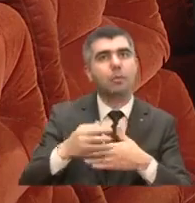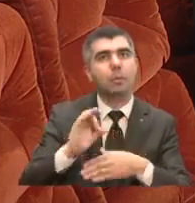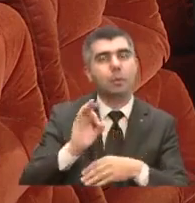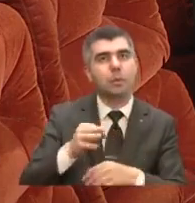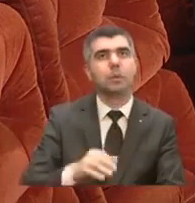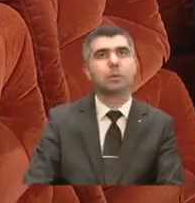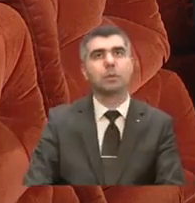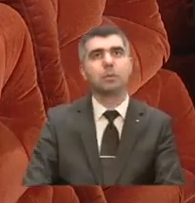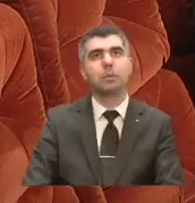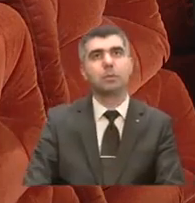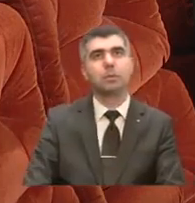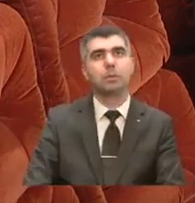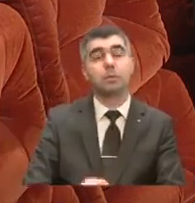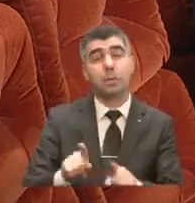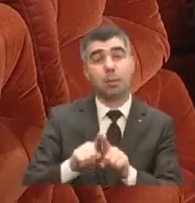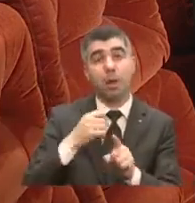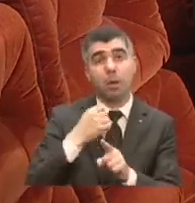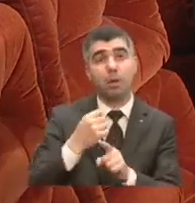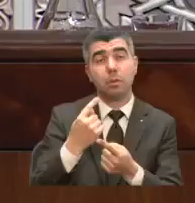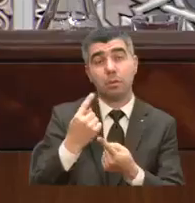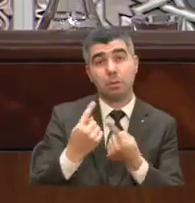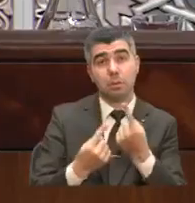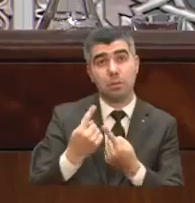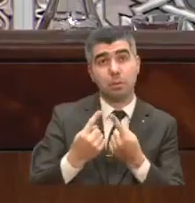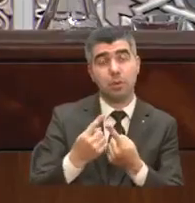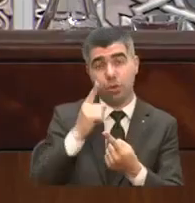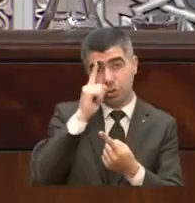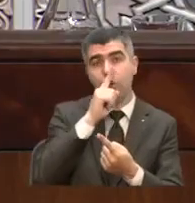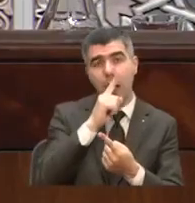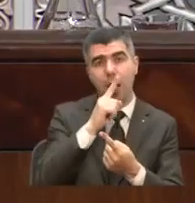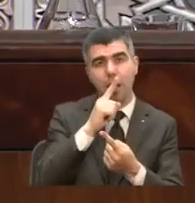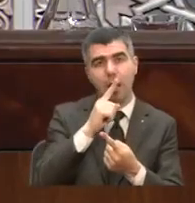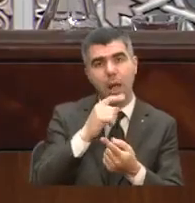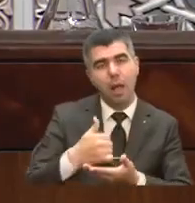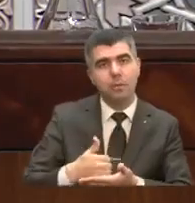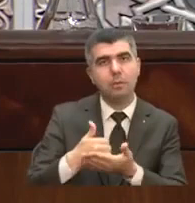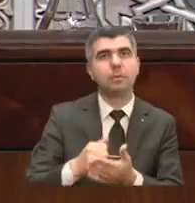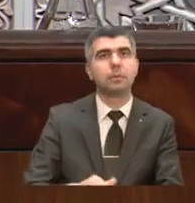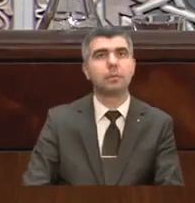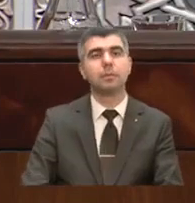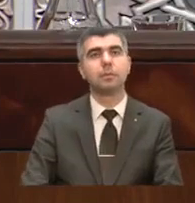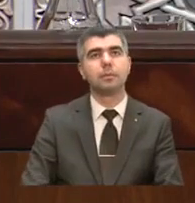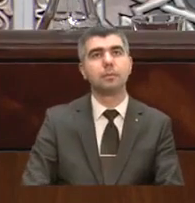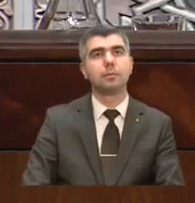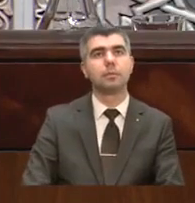ديال تازناخت ما عنديش، بكل صدق، ما المرة مش جاية. شكرا.